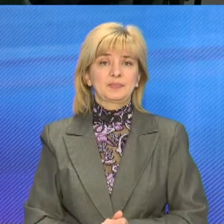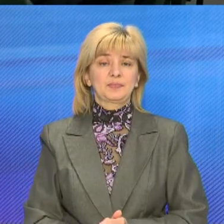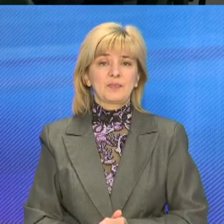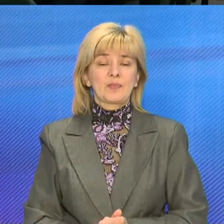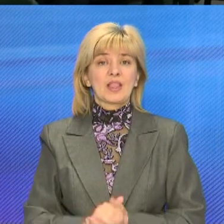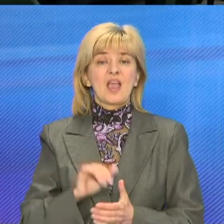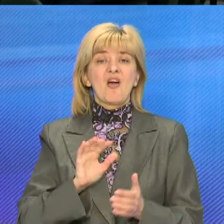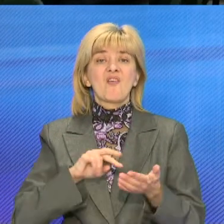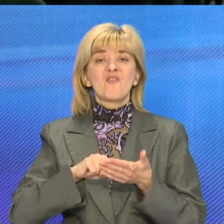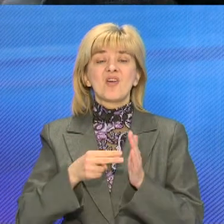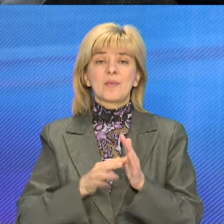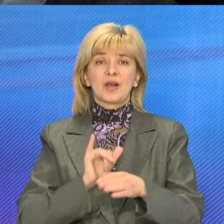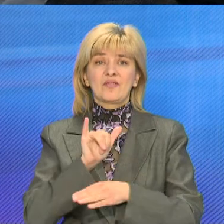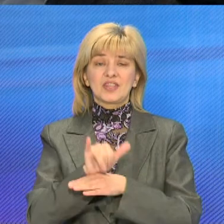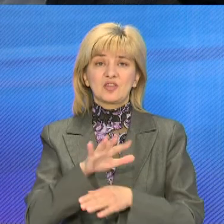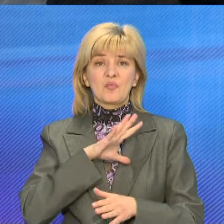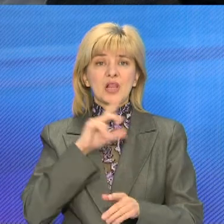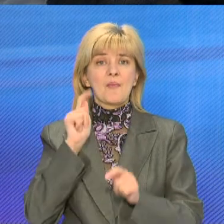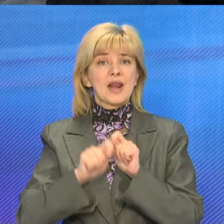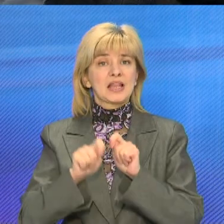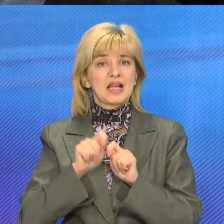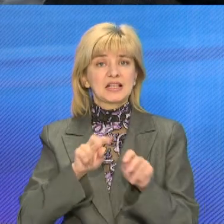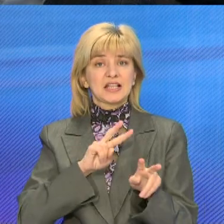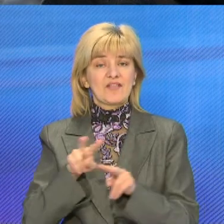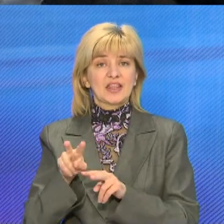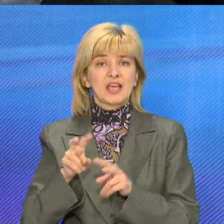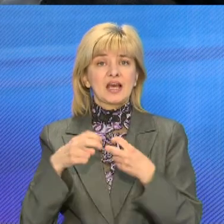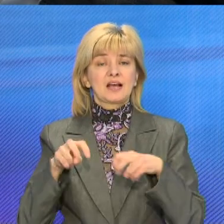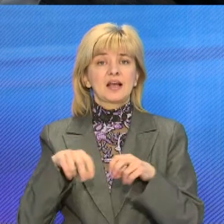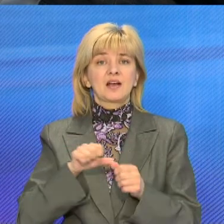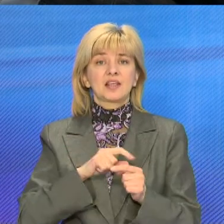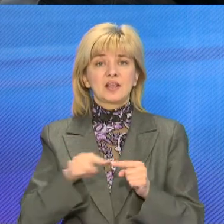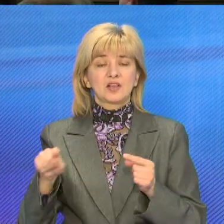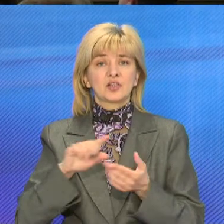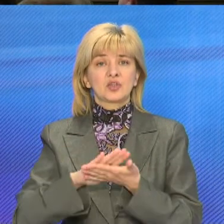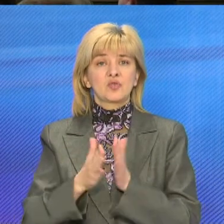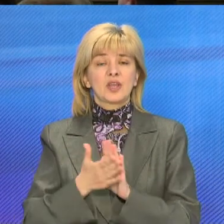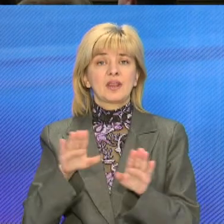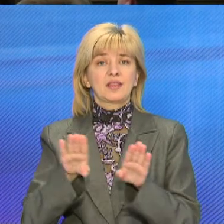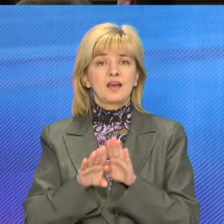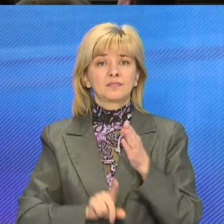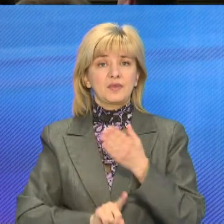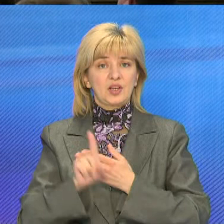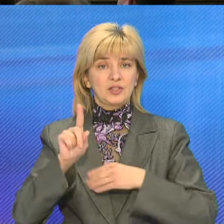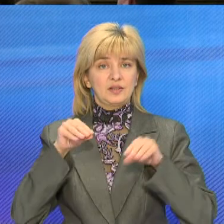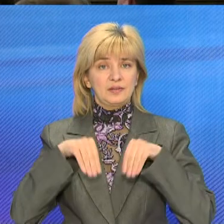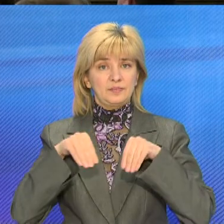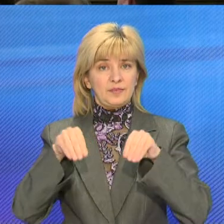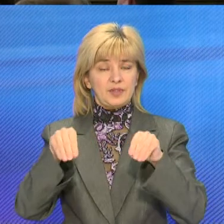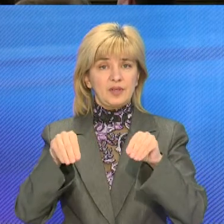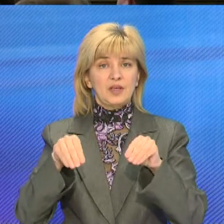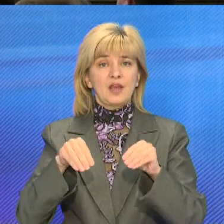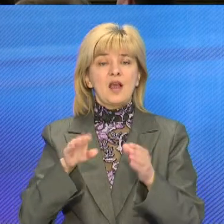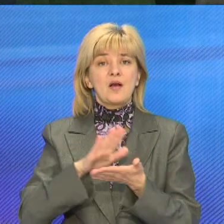В рамках визита в регион была проанализована и бягучая ситуация. Так у Смаргоне приступили уже до посевной. Стан техники,